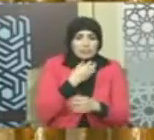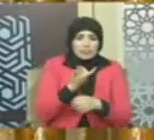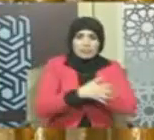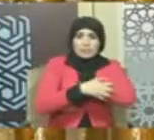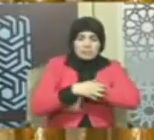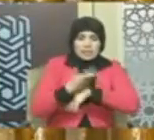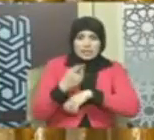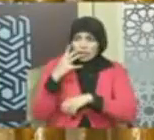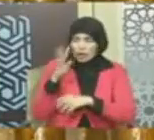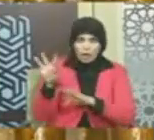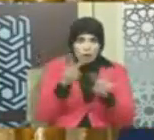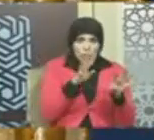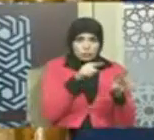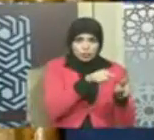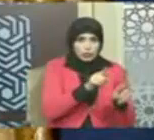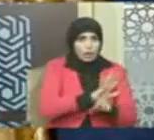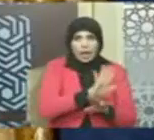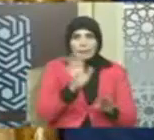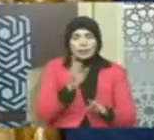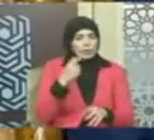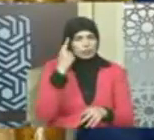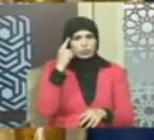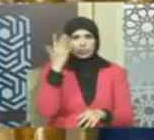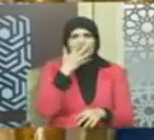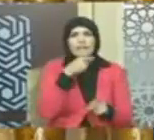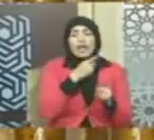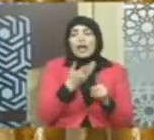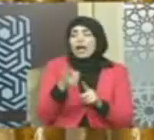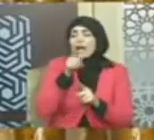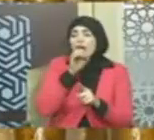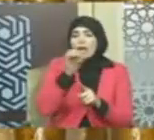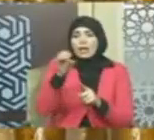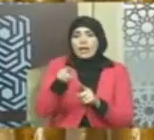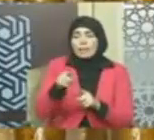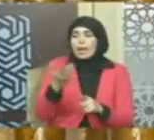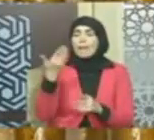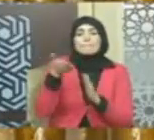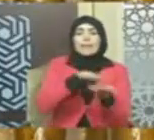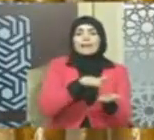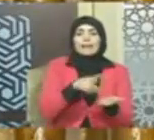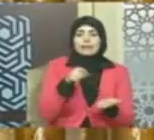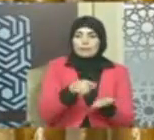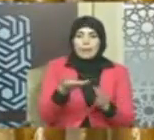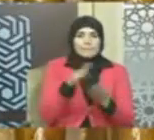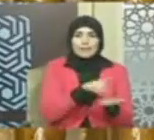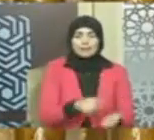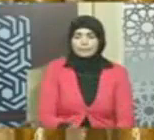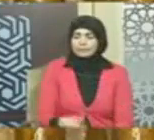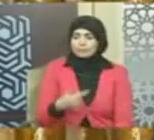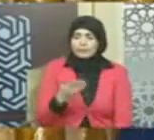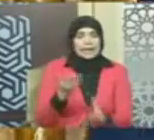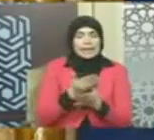إليها أحد، كانت عجوزا. قالوا: ماتت منذ أيام يا رسول الله. فقال النبي صلى الله عليه وسلم: لما